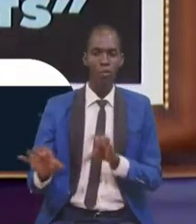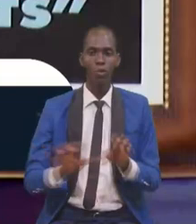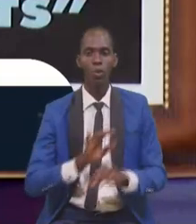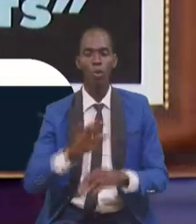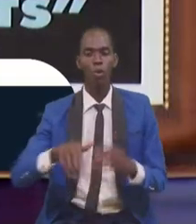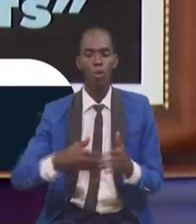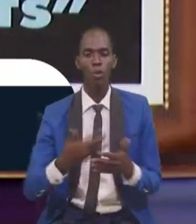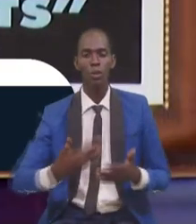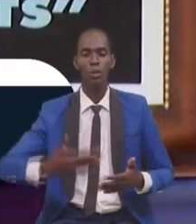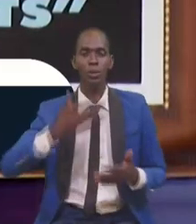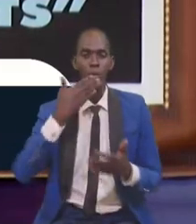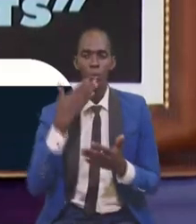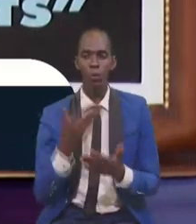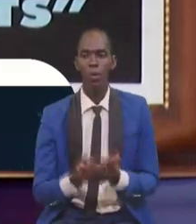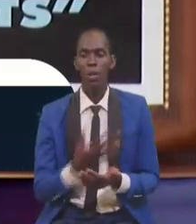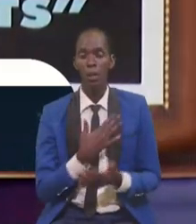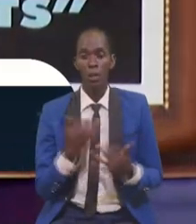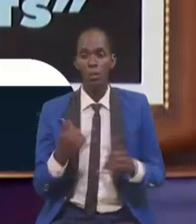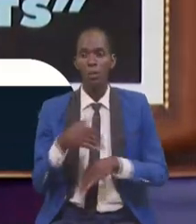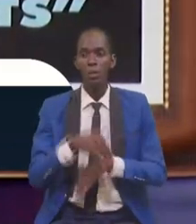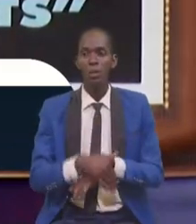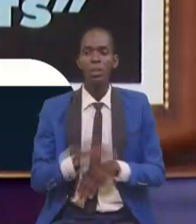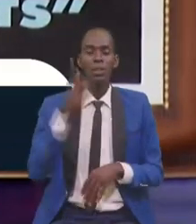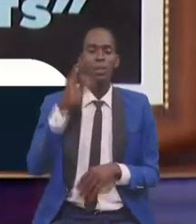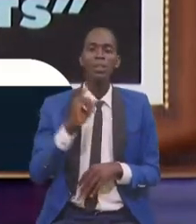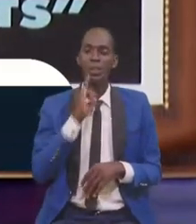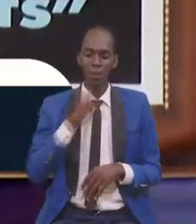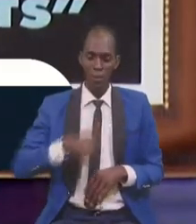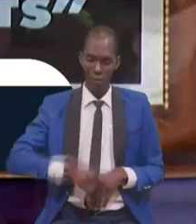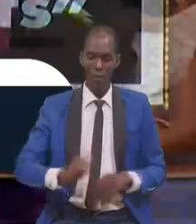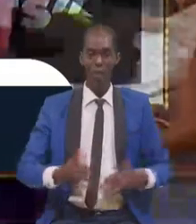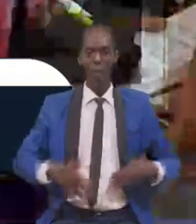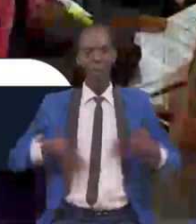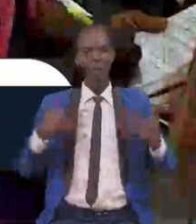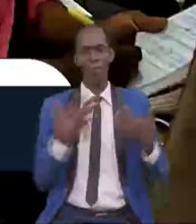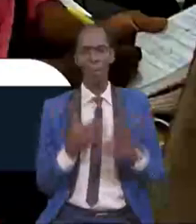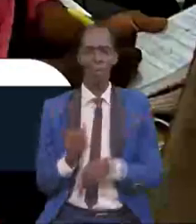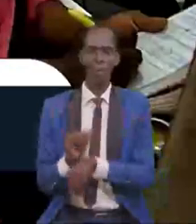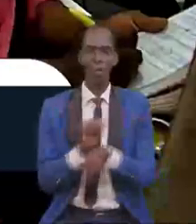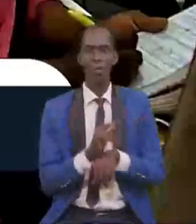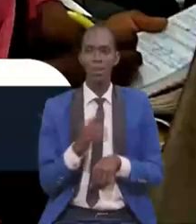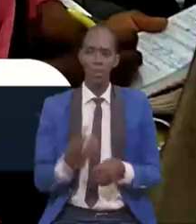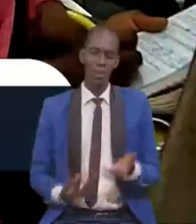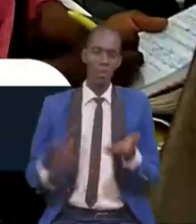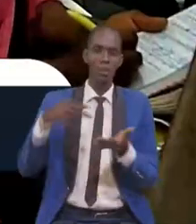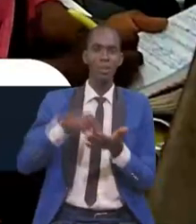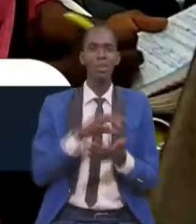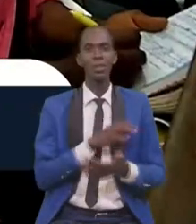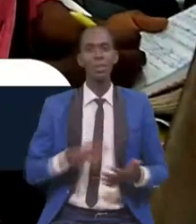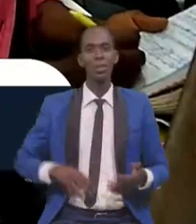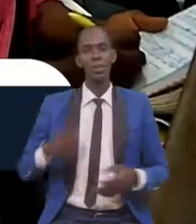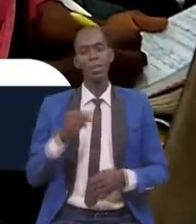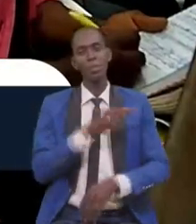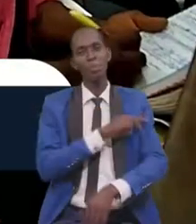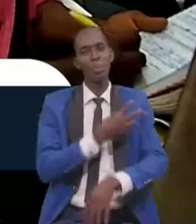qui fait encore tout à merveille. Ce soir, Christ est encore actif et vivant. Le Christ